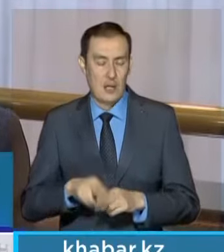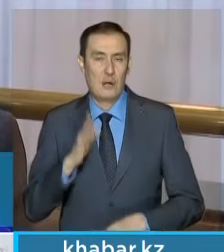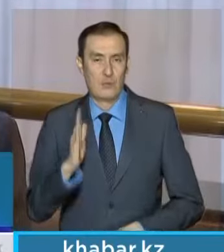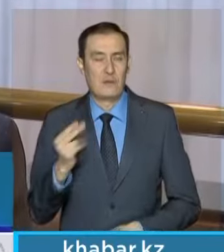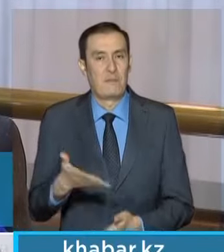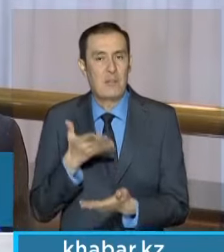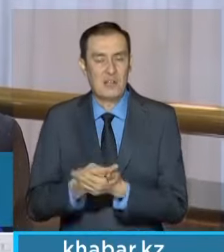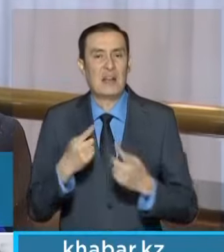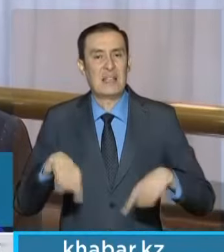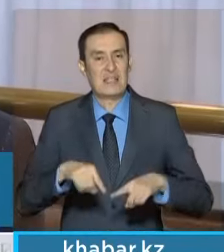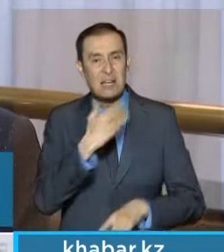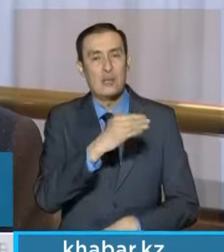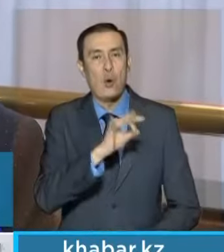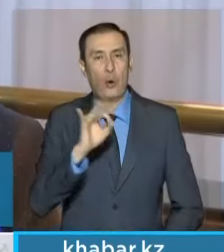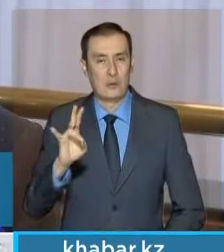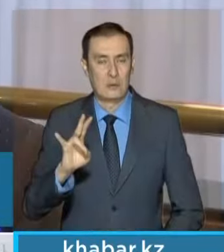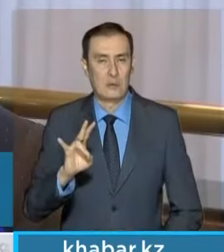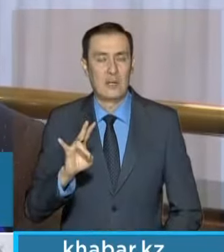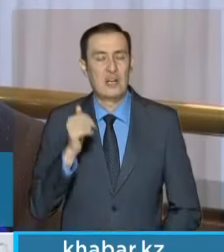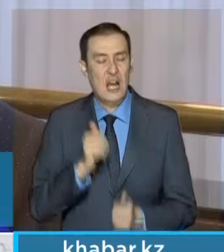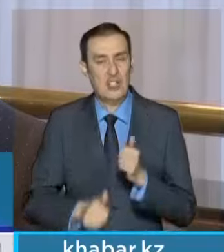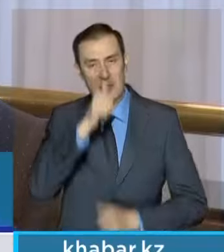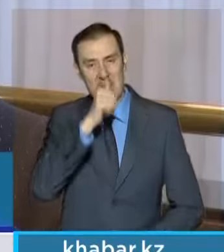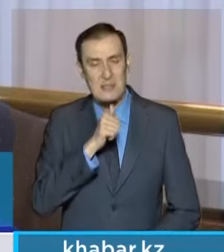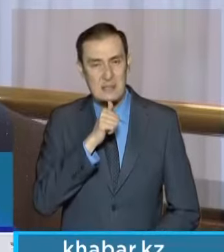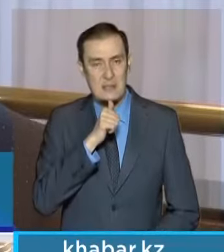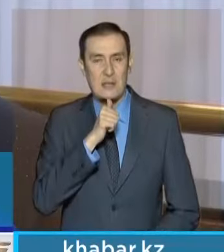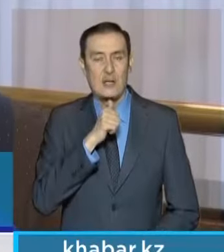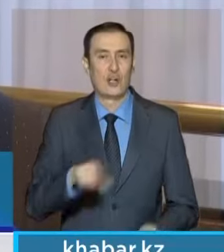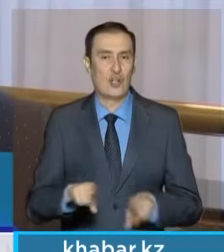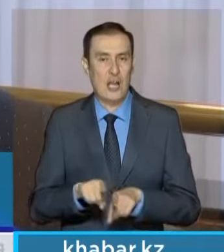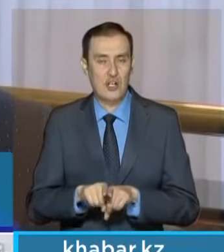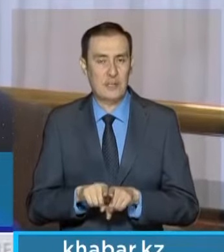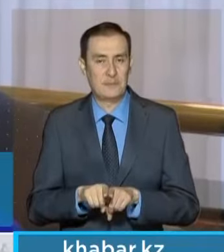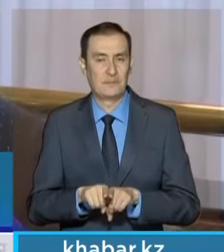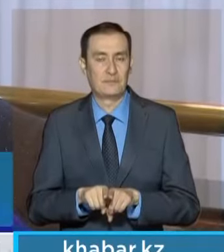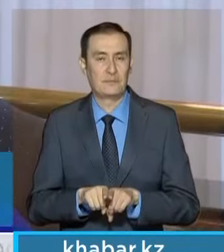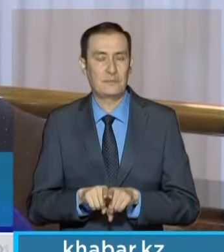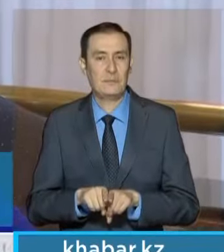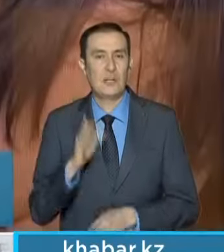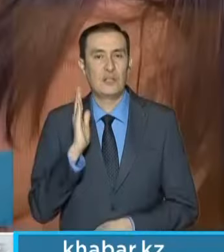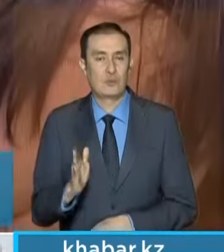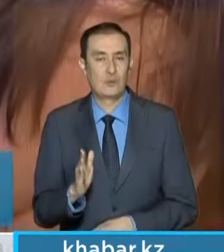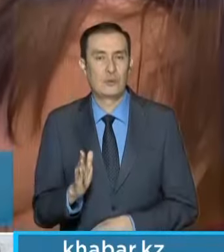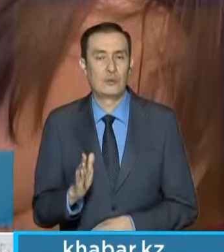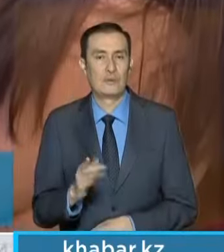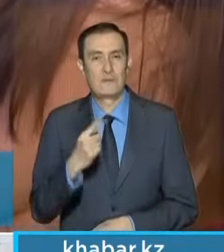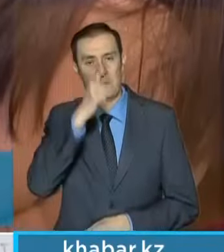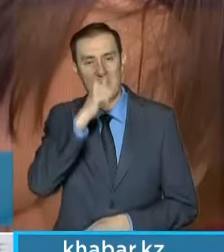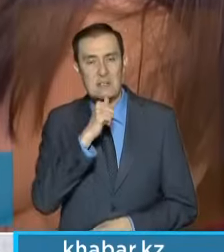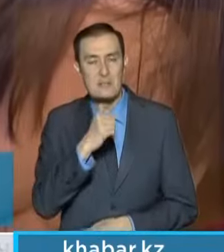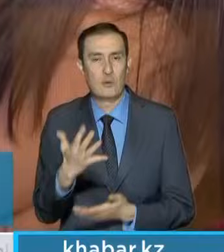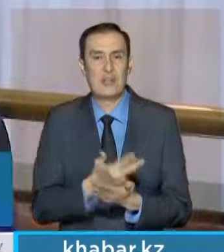им выплачивать Организация Объединенных Наций ежемесячно. Кроме того, здесь они будут получать в месяц